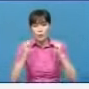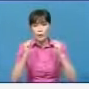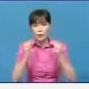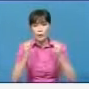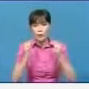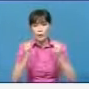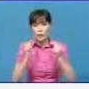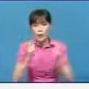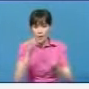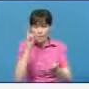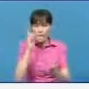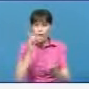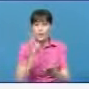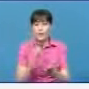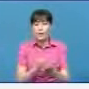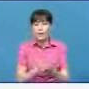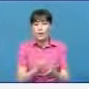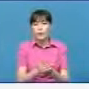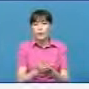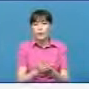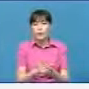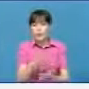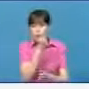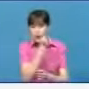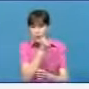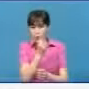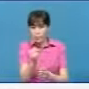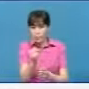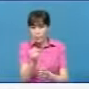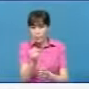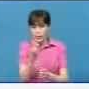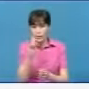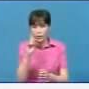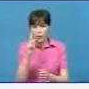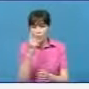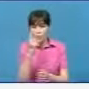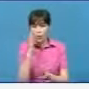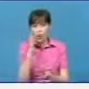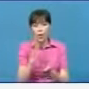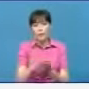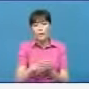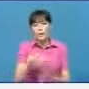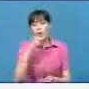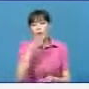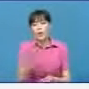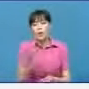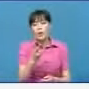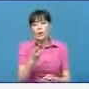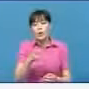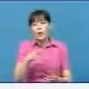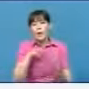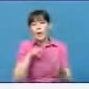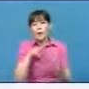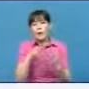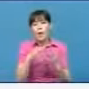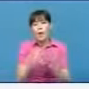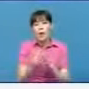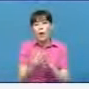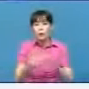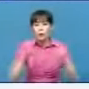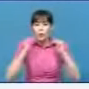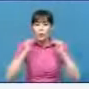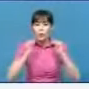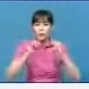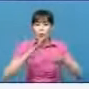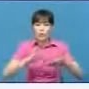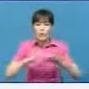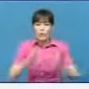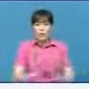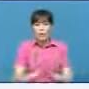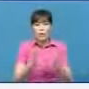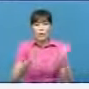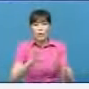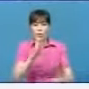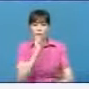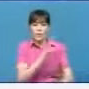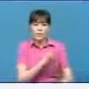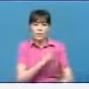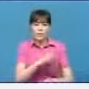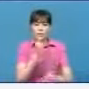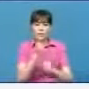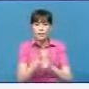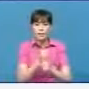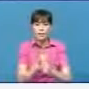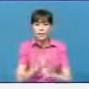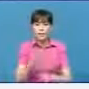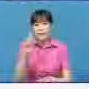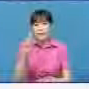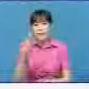түрде жеңімпаз жалғыз болады. Айтып өту керек, ауданда жастарды спортқа тарту мақсатында ауқымды жұмыстар атқарылып келеді.